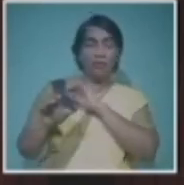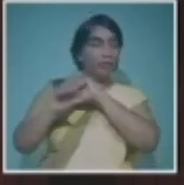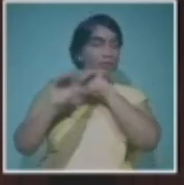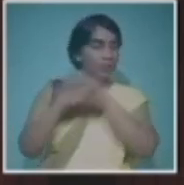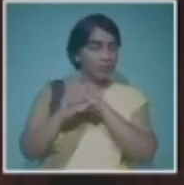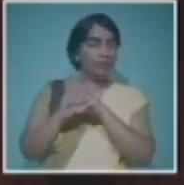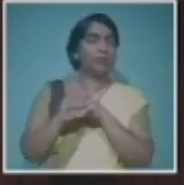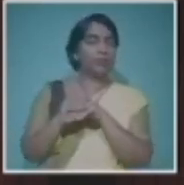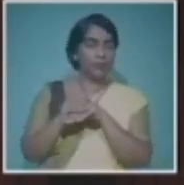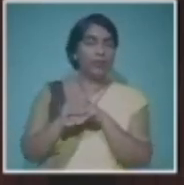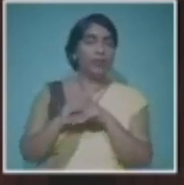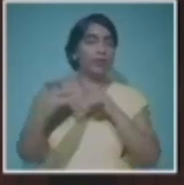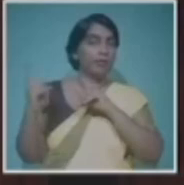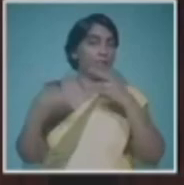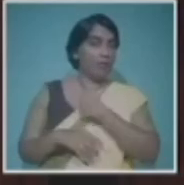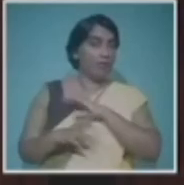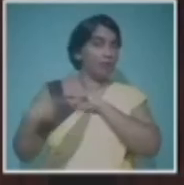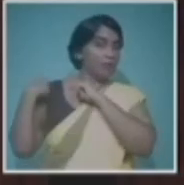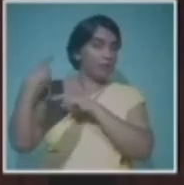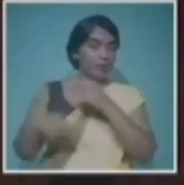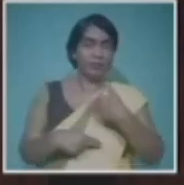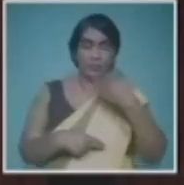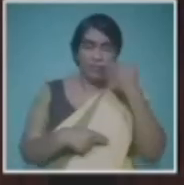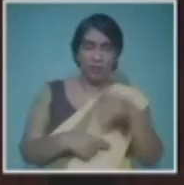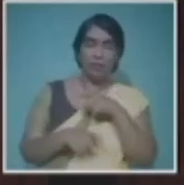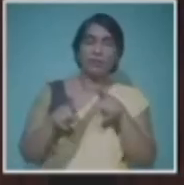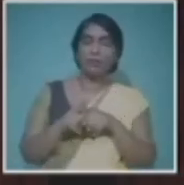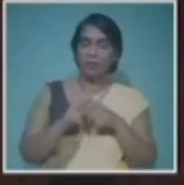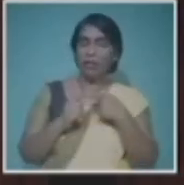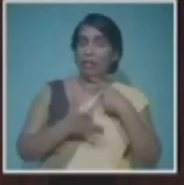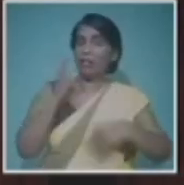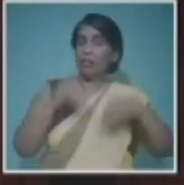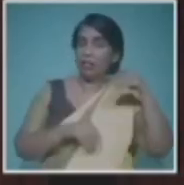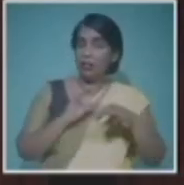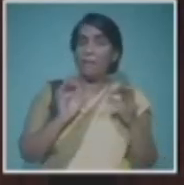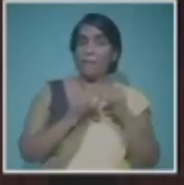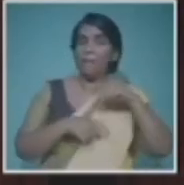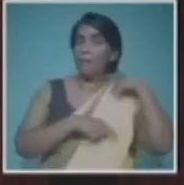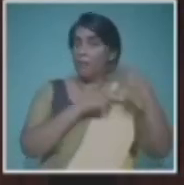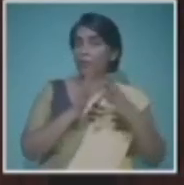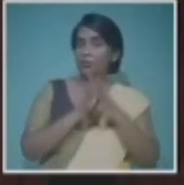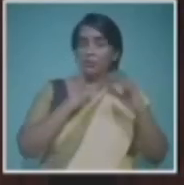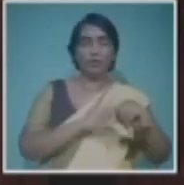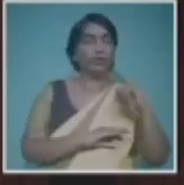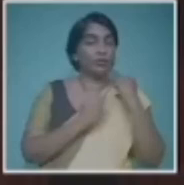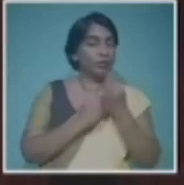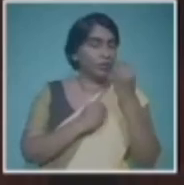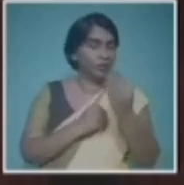බද්දගම ඒ අතිවර පරම්පරාව තුළ තිබිච්ච පන්නරය ඒක නිසා ඒ වාමාංශික දේශපාලනයේ බද්දගම පරම්පරාවට දැවැන්ත ශක්තියක්